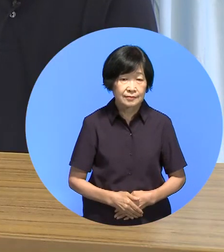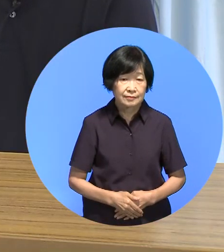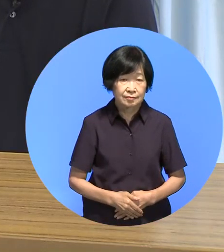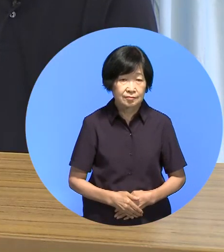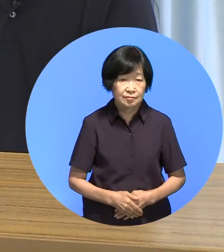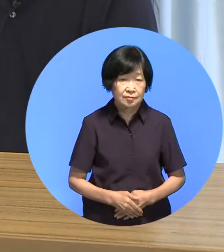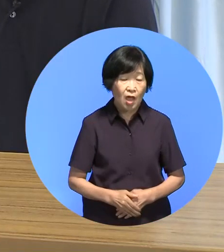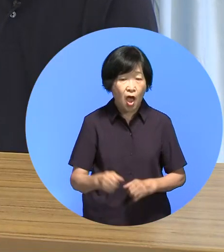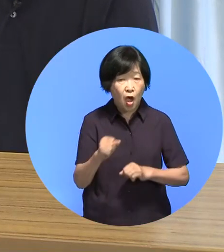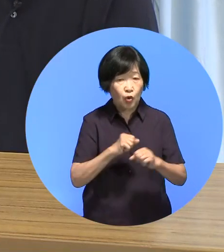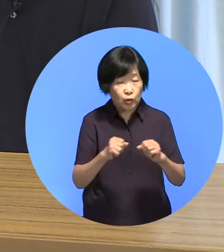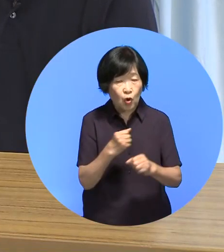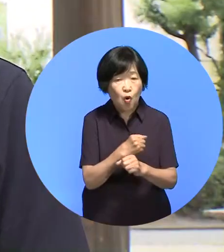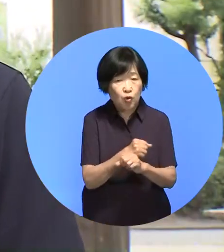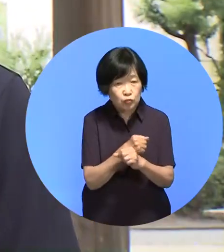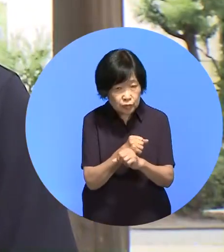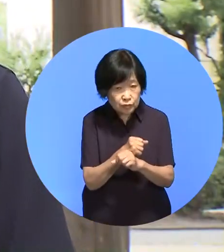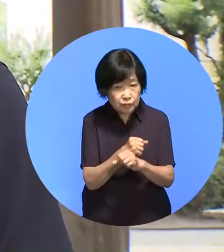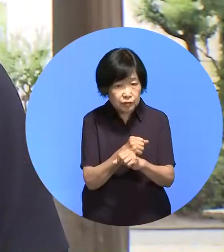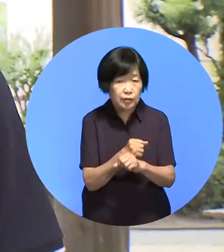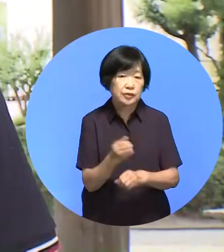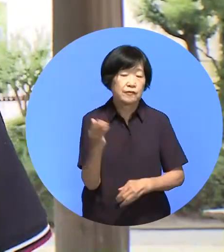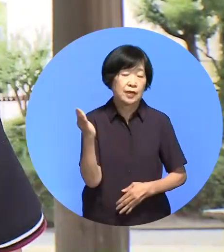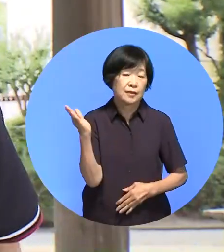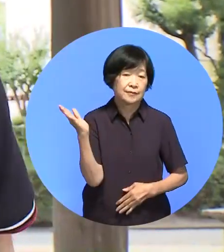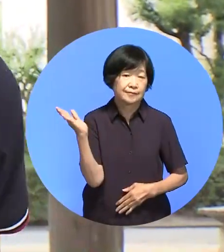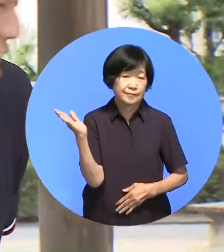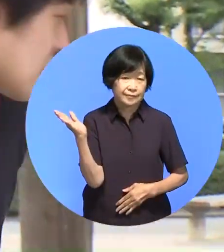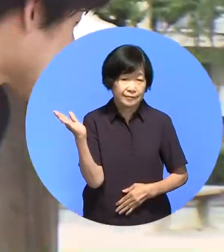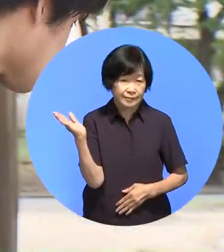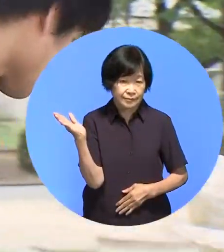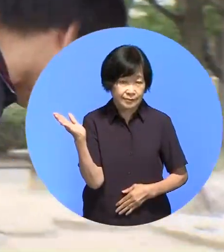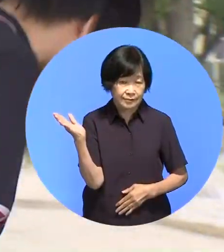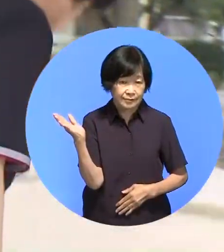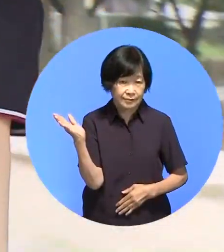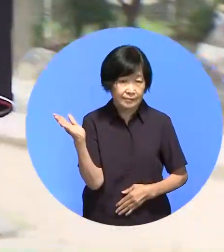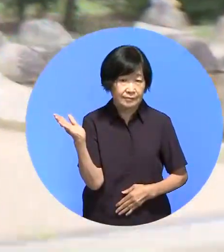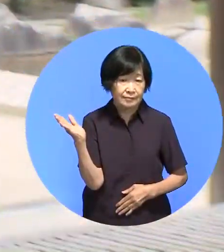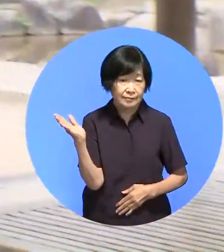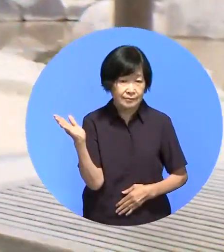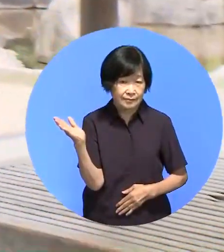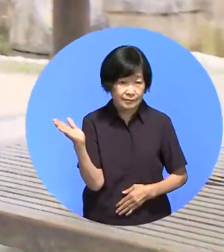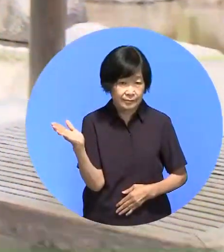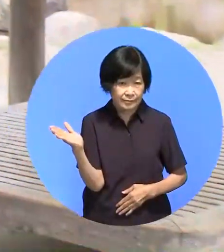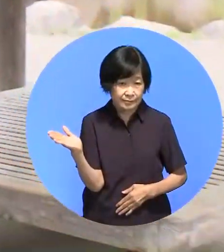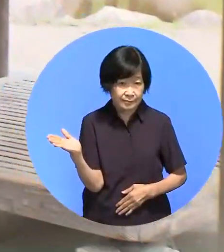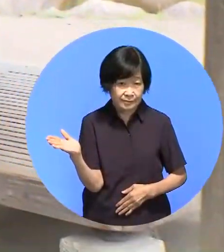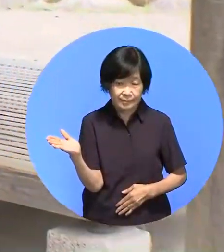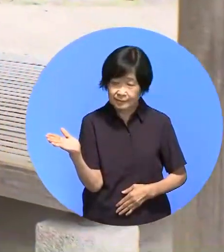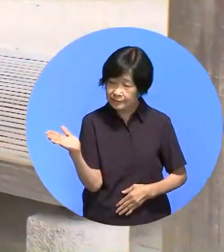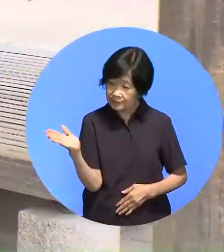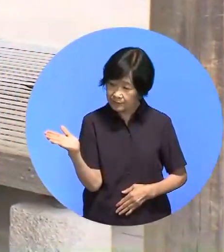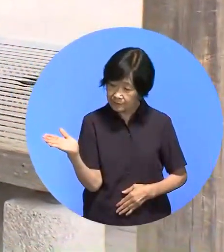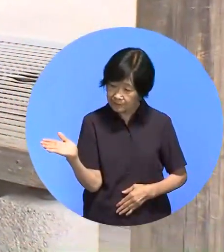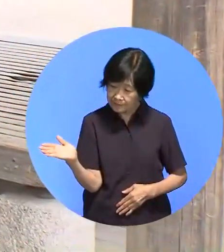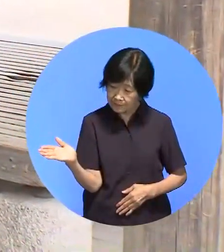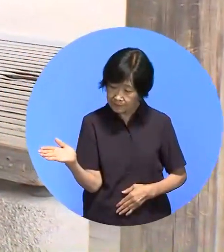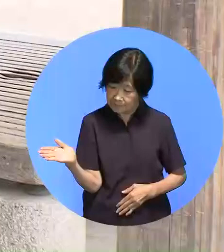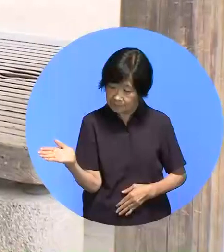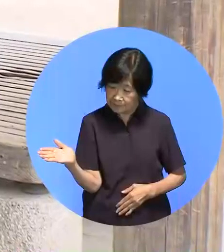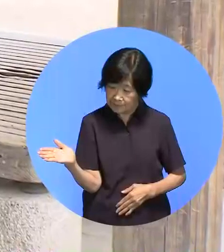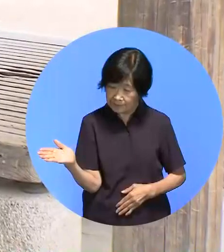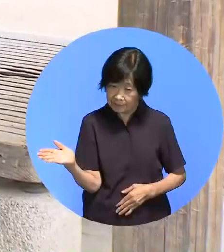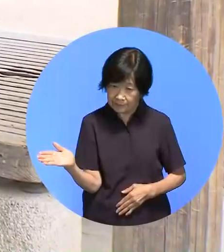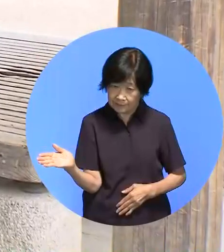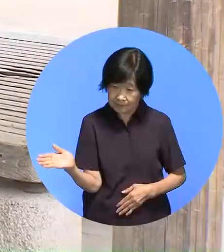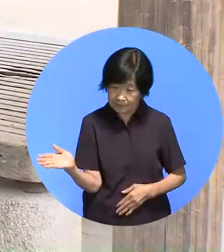行動の工夫としては、暑い日は無理をしないこと、こまめに休憩をとること、日陰や涼しい場所